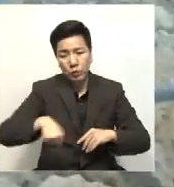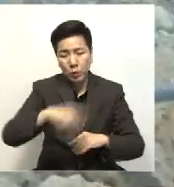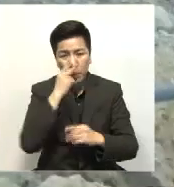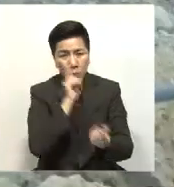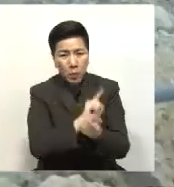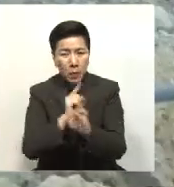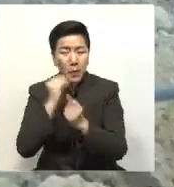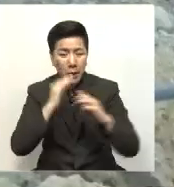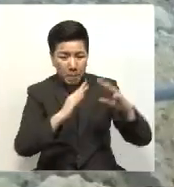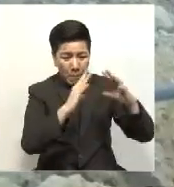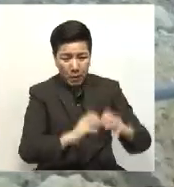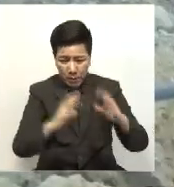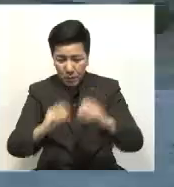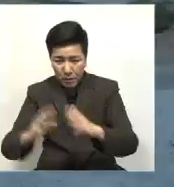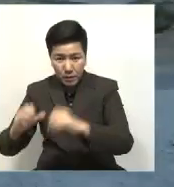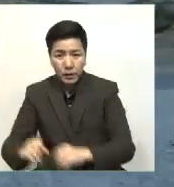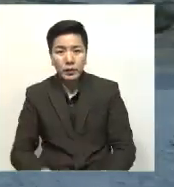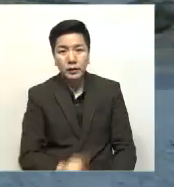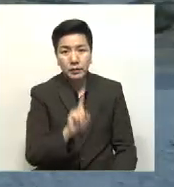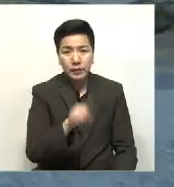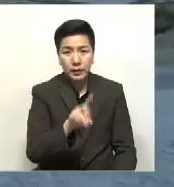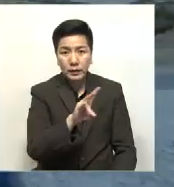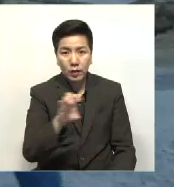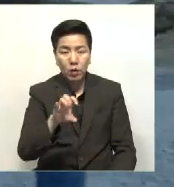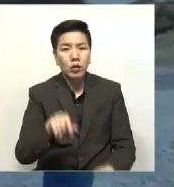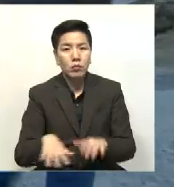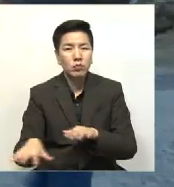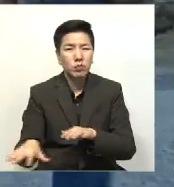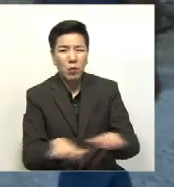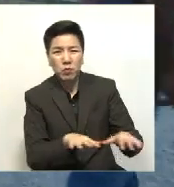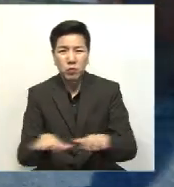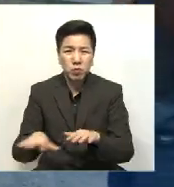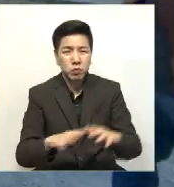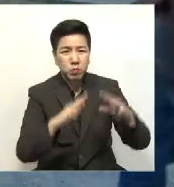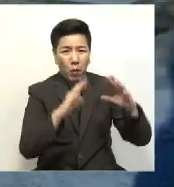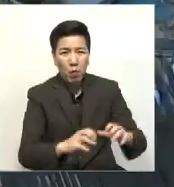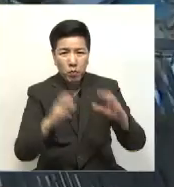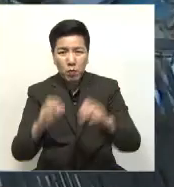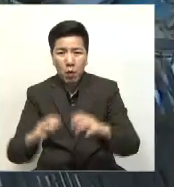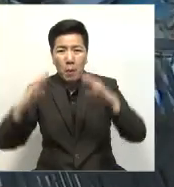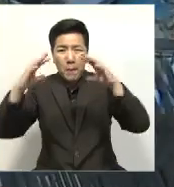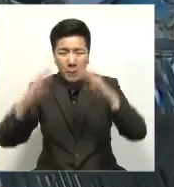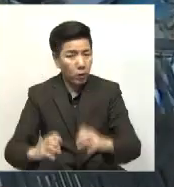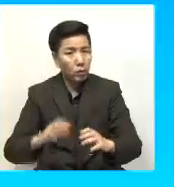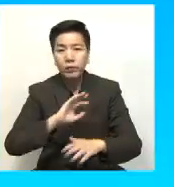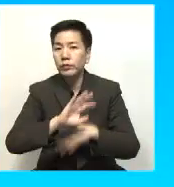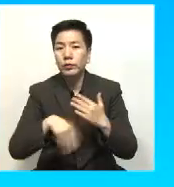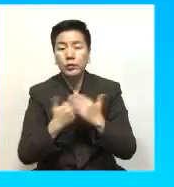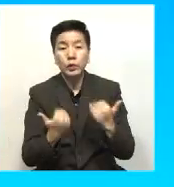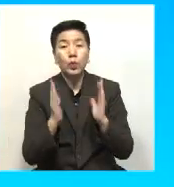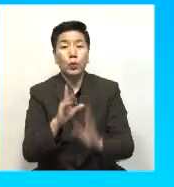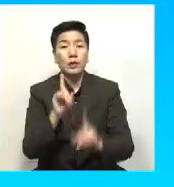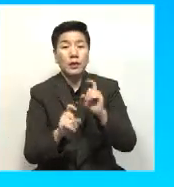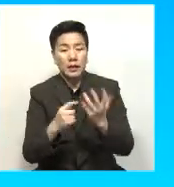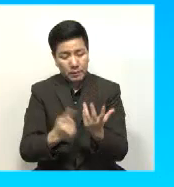พบว่าบ้านประมาณ 1,700 หลังถูกแรงสั่นสะเทือนพังเสียหายแล้วก็ถล่มทั้งหมดยอด